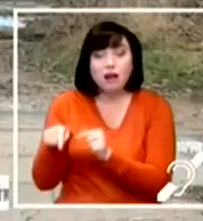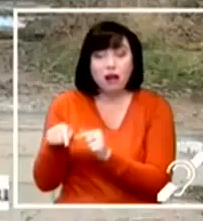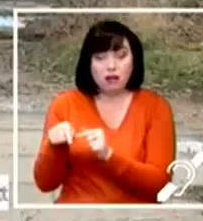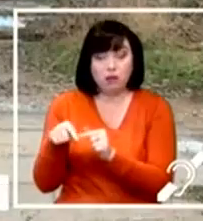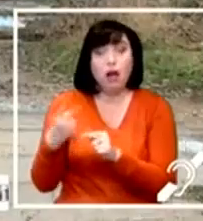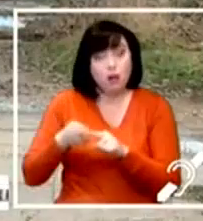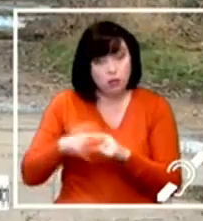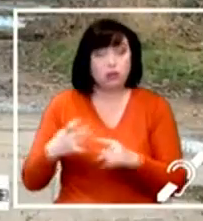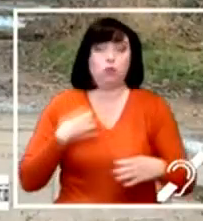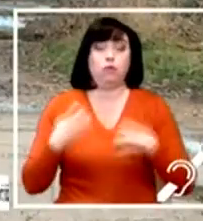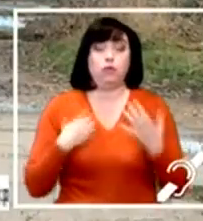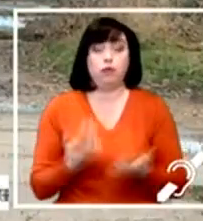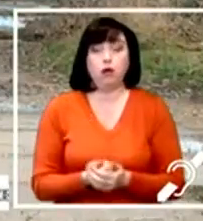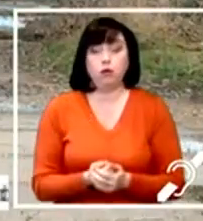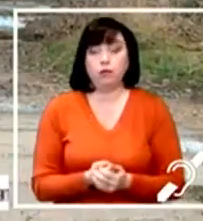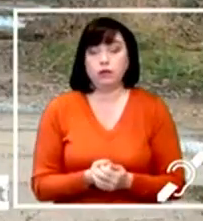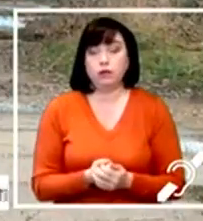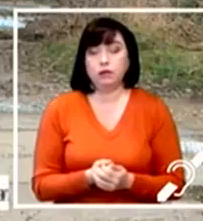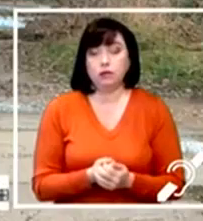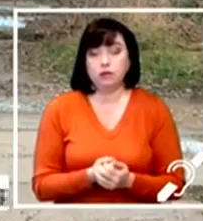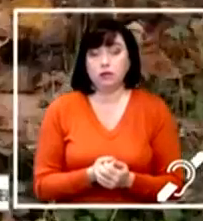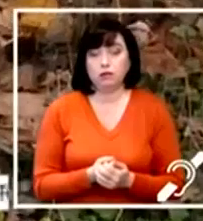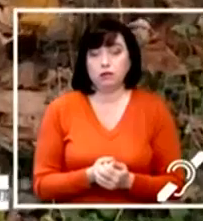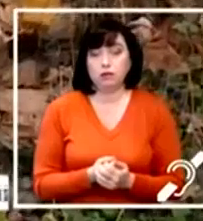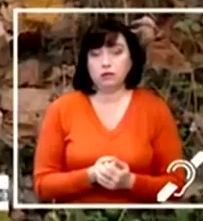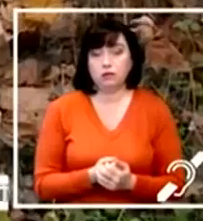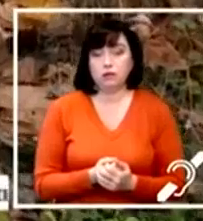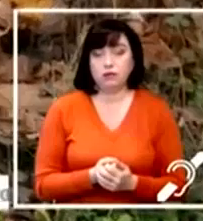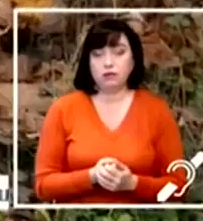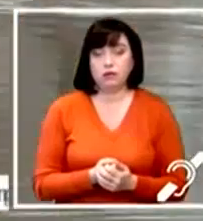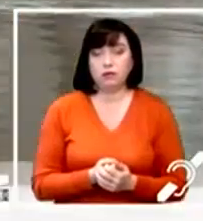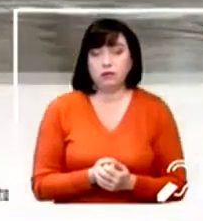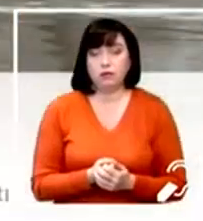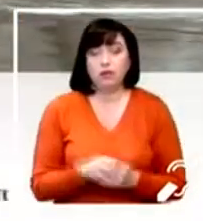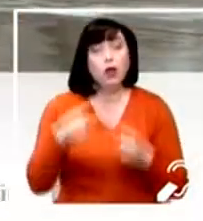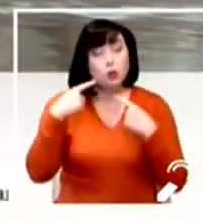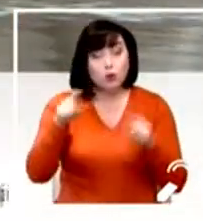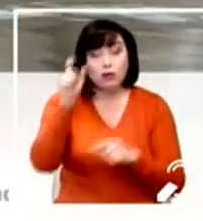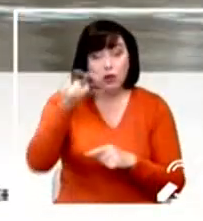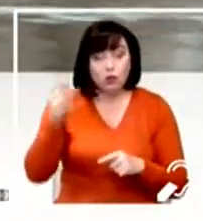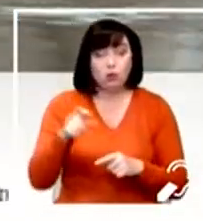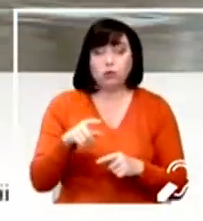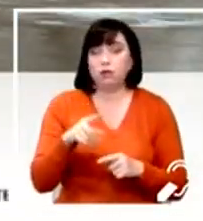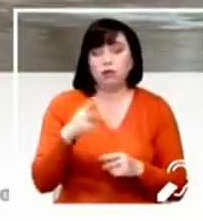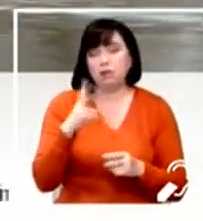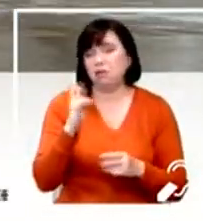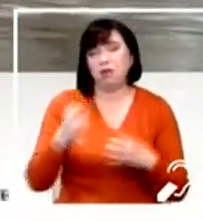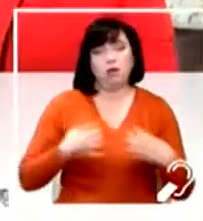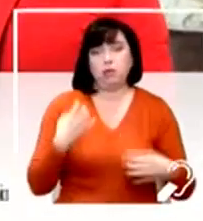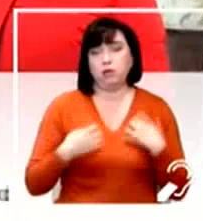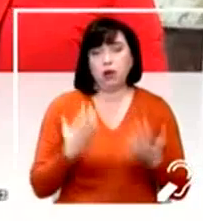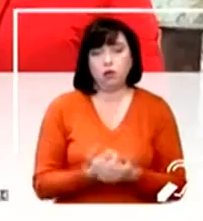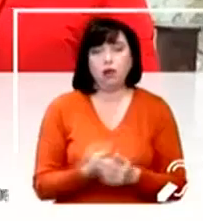mai tare grijă își fac. Mi-am pare că trebuie protejat. Mai bine, da. Alți localnici nu s-au arătat